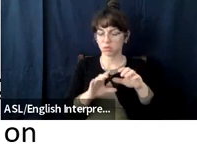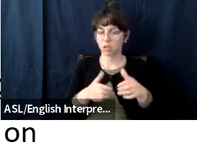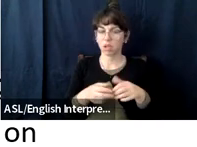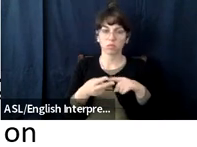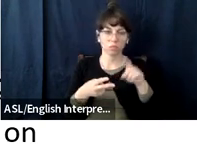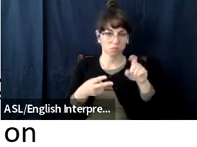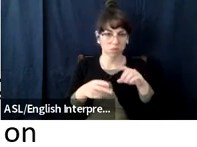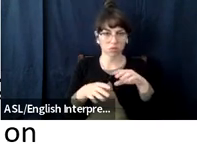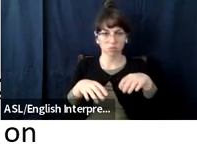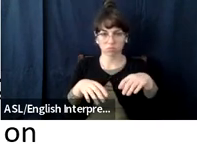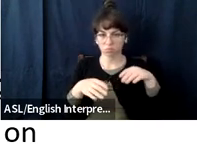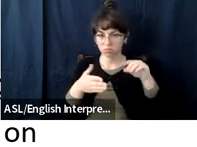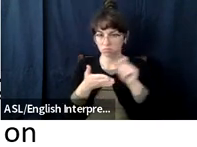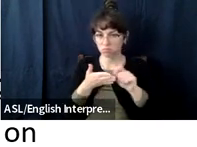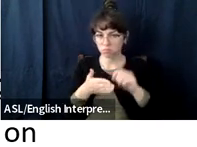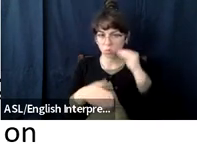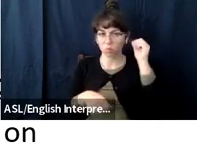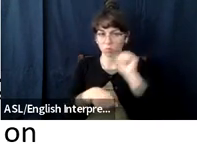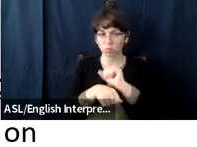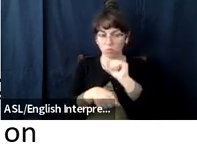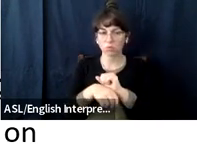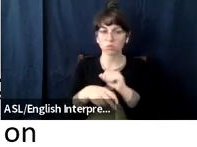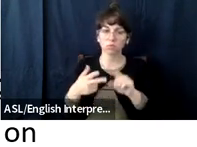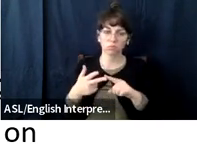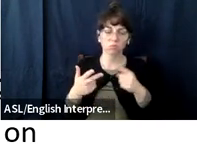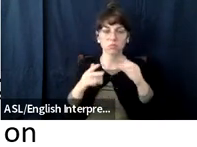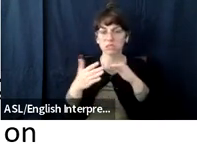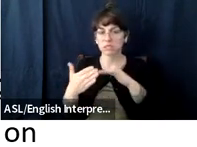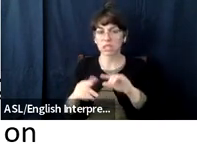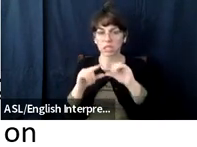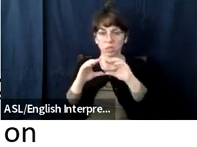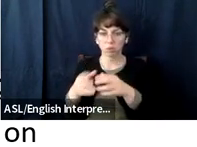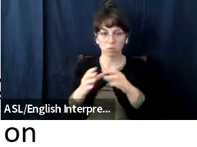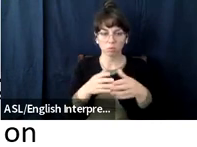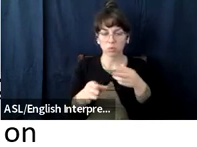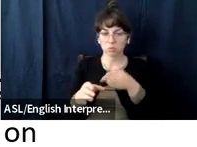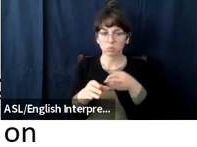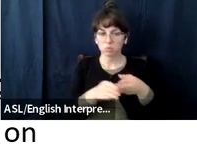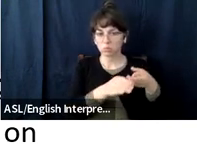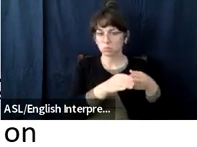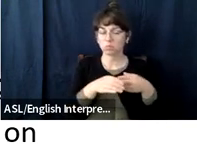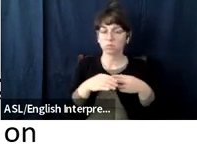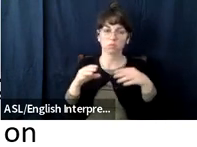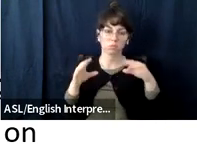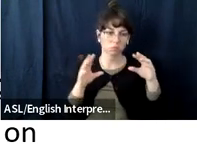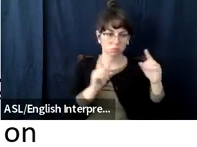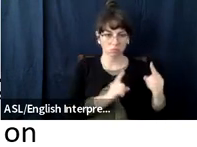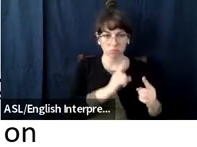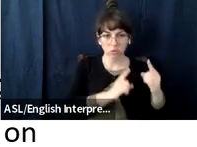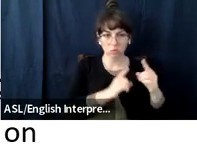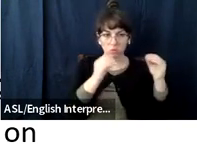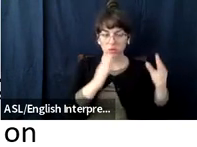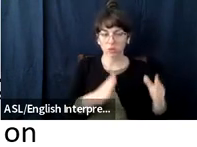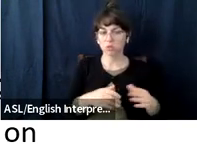your homework, you might have times when you might have to meet with other students for study groups, meeting with your teachers during office hours, and